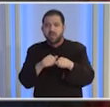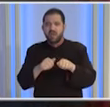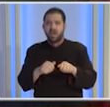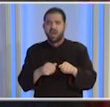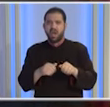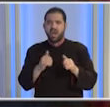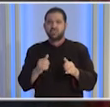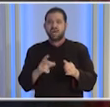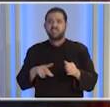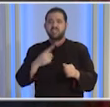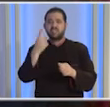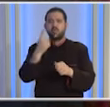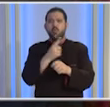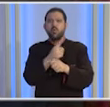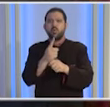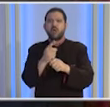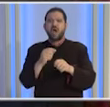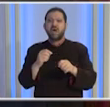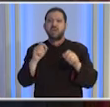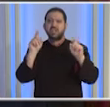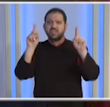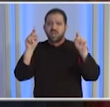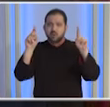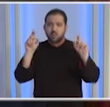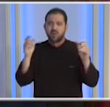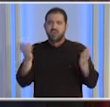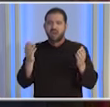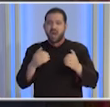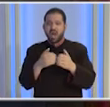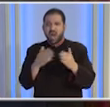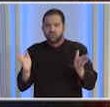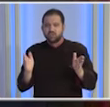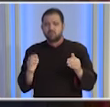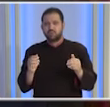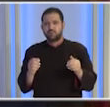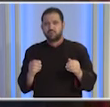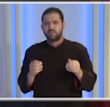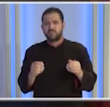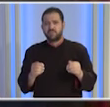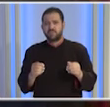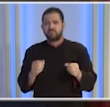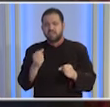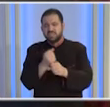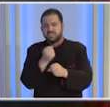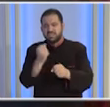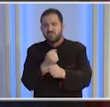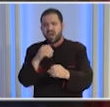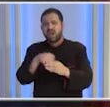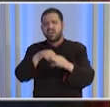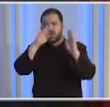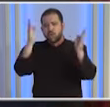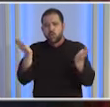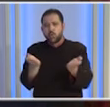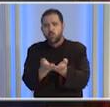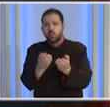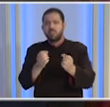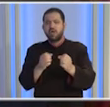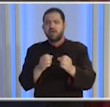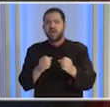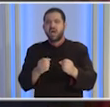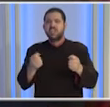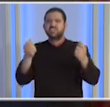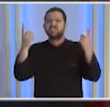lucrare satanică care a început să se să practice în lume ca să decimeze